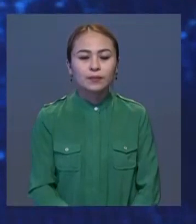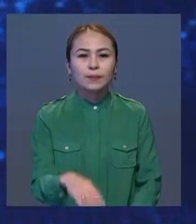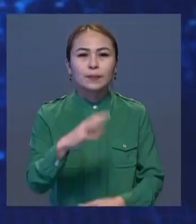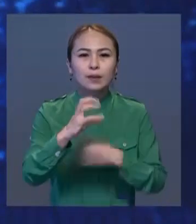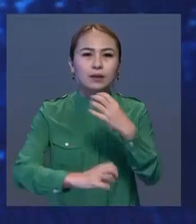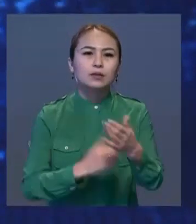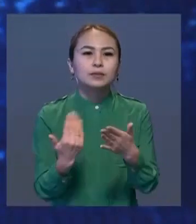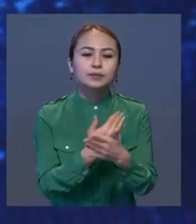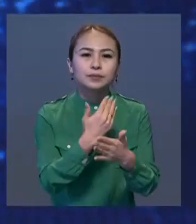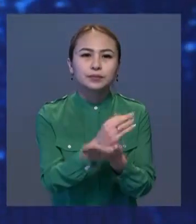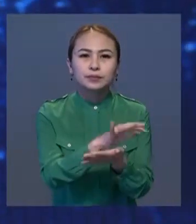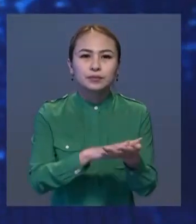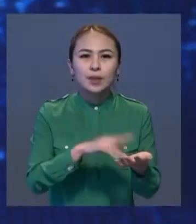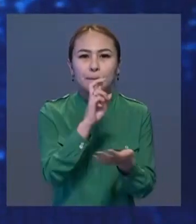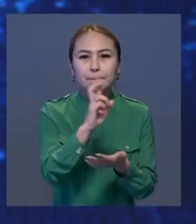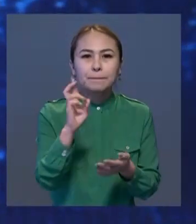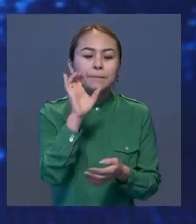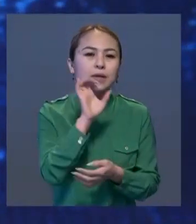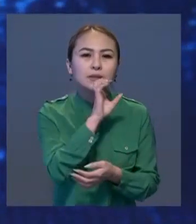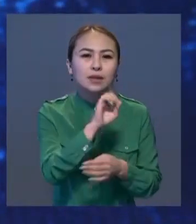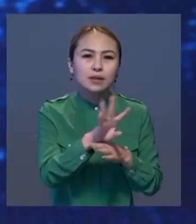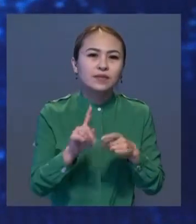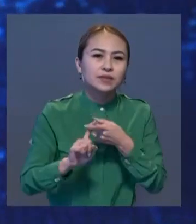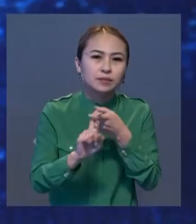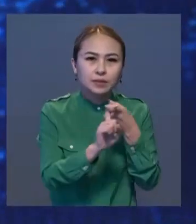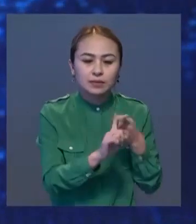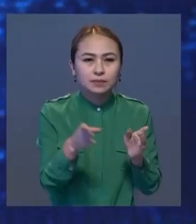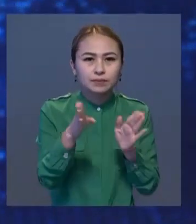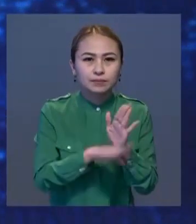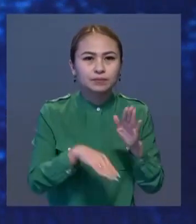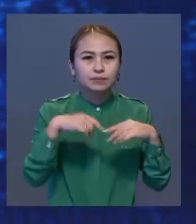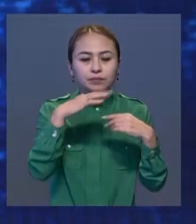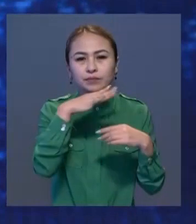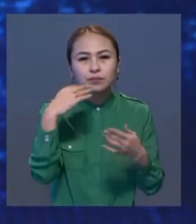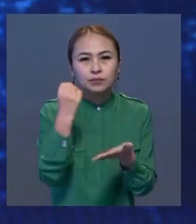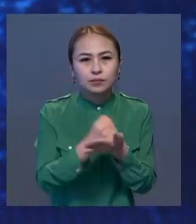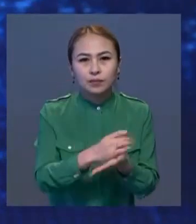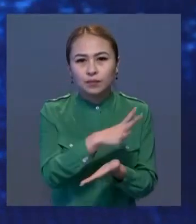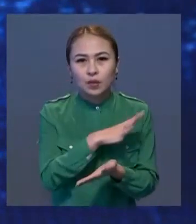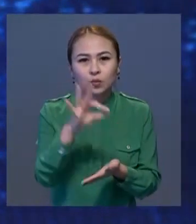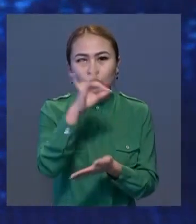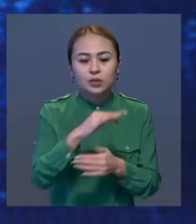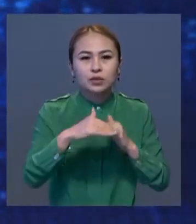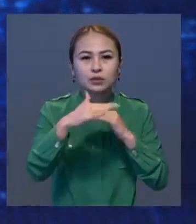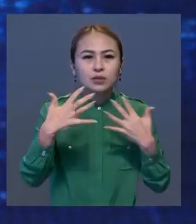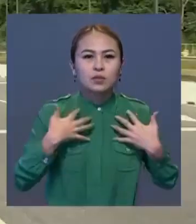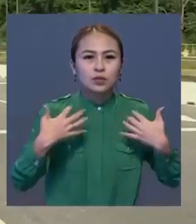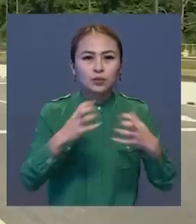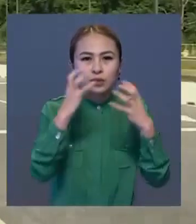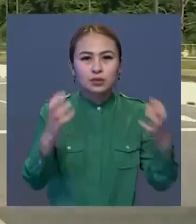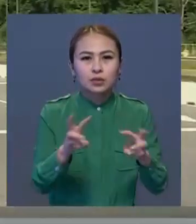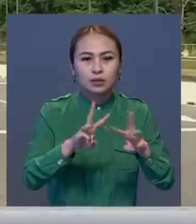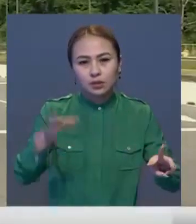Жахан жаңалықтарымен жалғастырсақ. Бразилияның солтүстігінде коронавирустың белгісіз ондаған жаңа штамы шықты. Бұл туралы осы елдің денсаулық